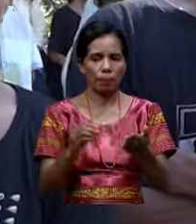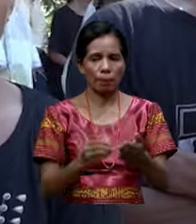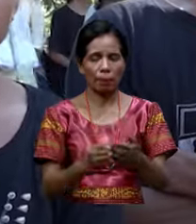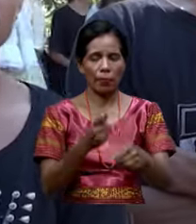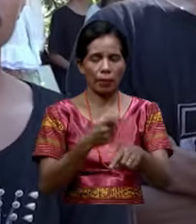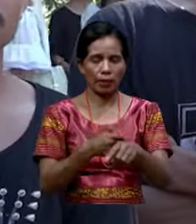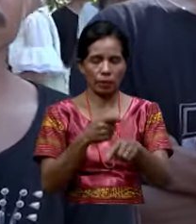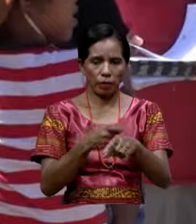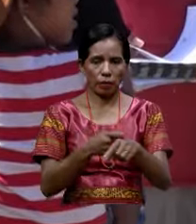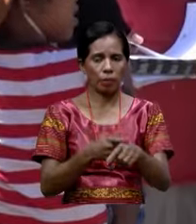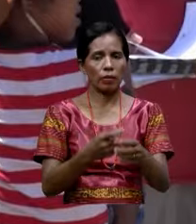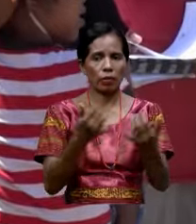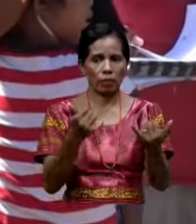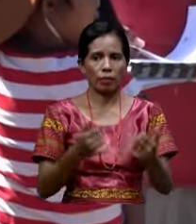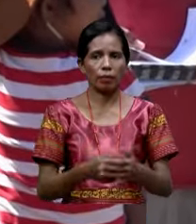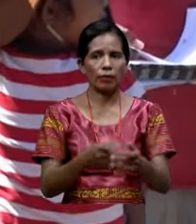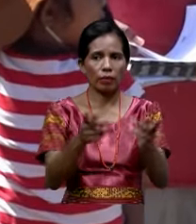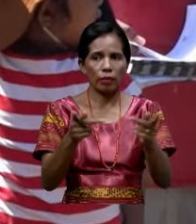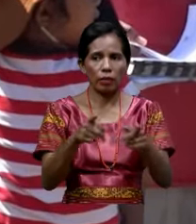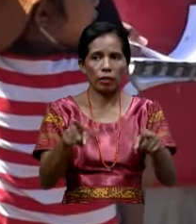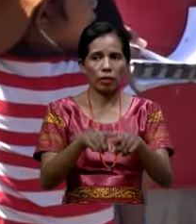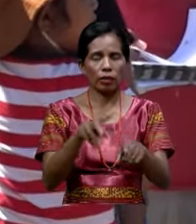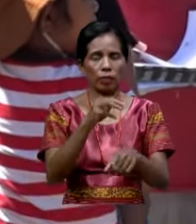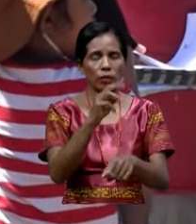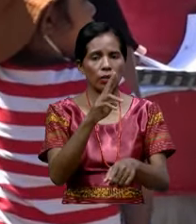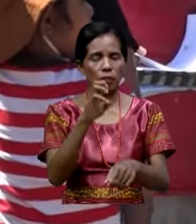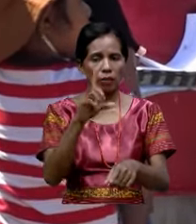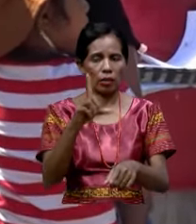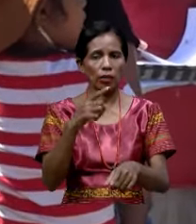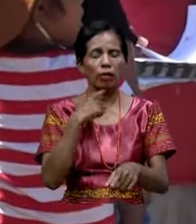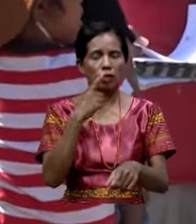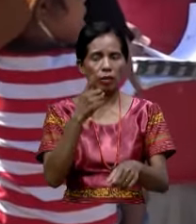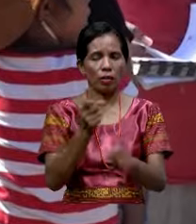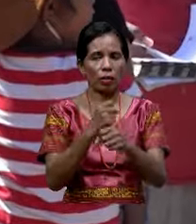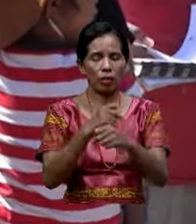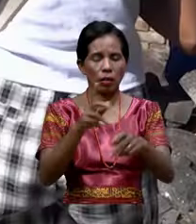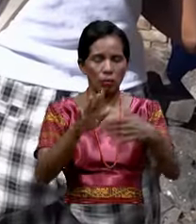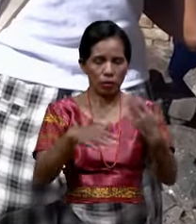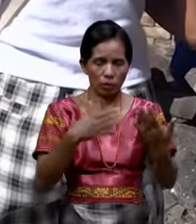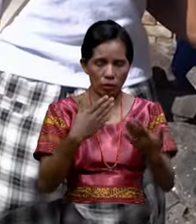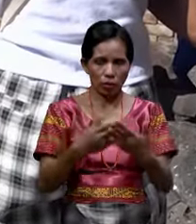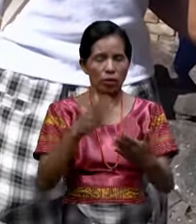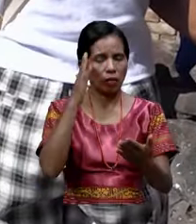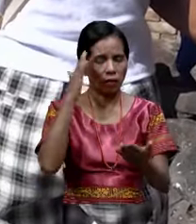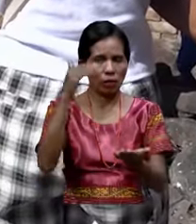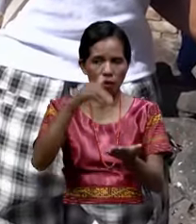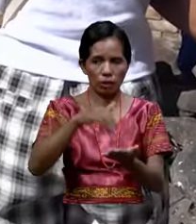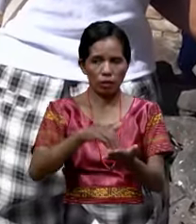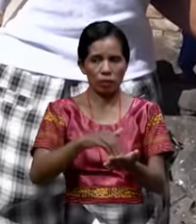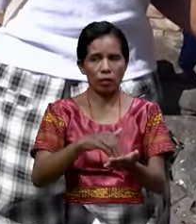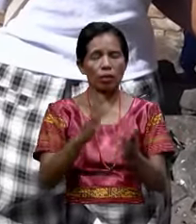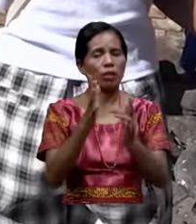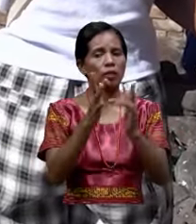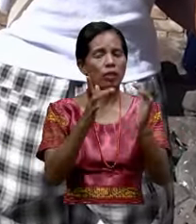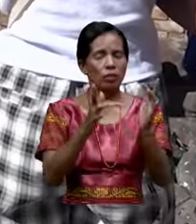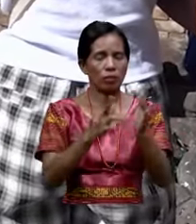tempo koreza manilarang. Ia fatin anesan Manuel Hateten, husi via sakra ne, halo sarani hotu, reflete, hori hanoin filofali Jesus nia